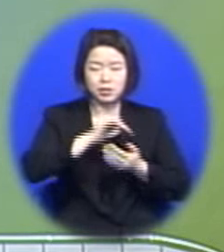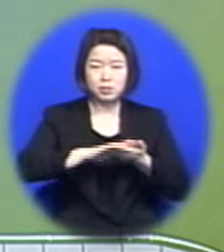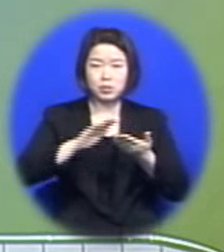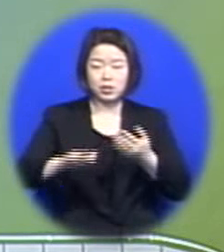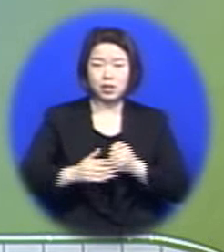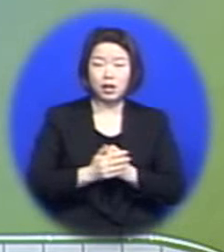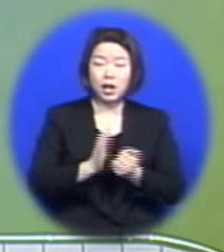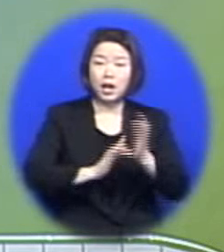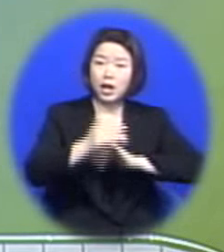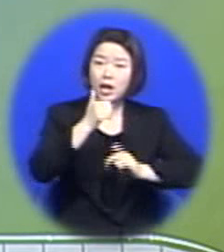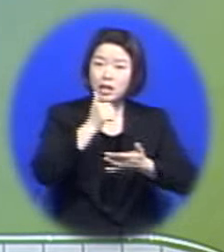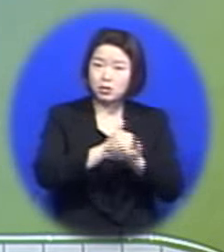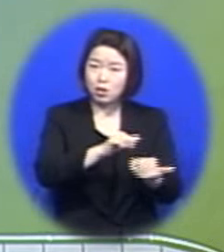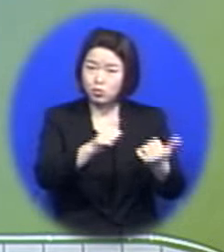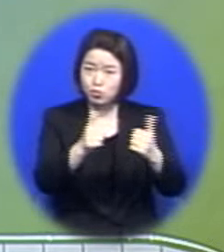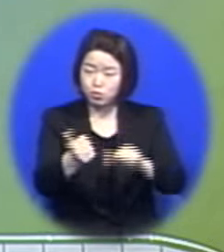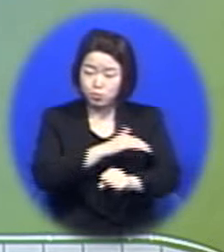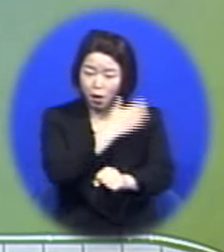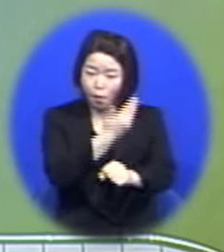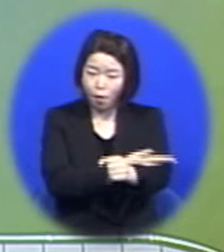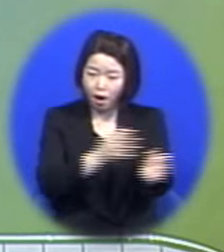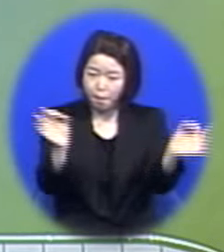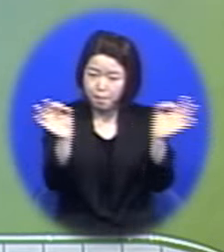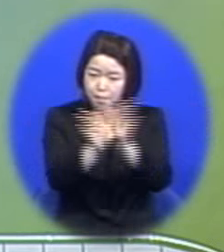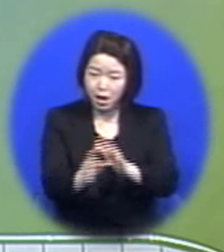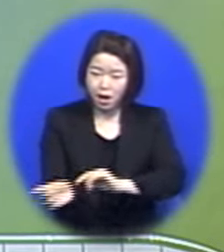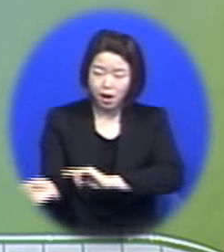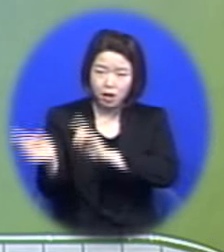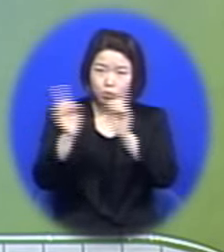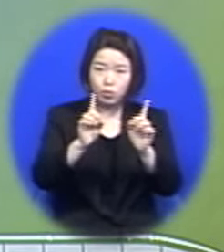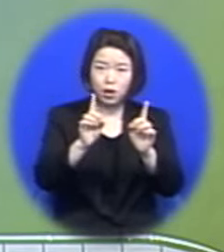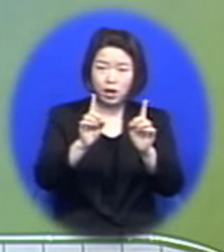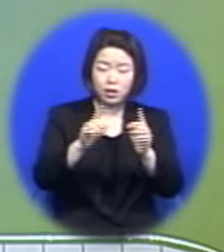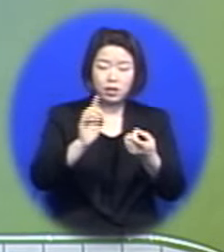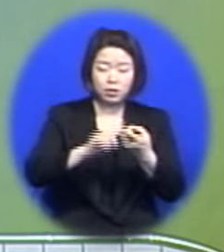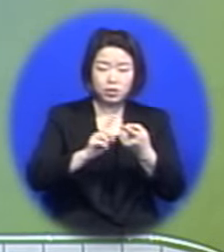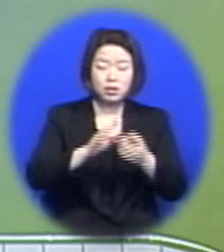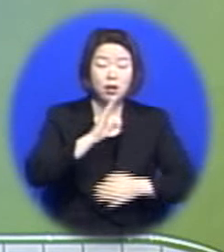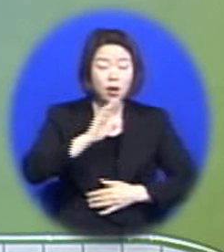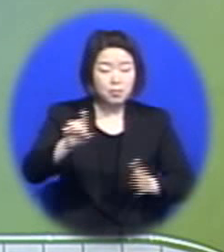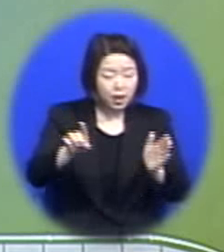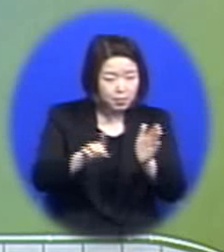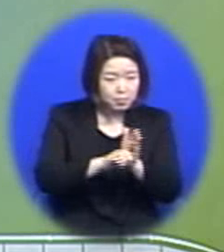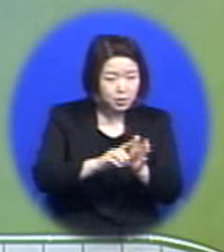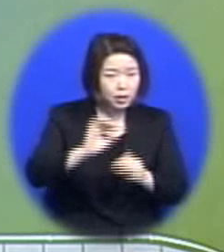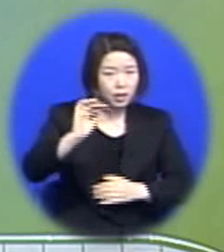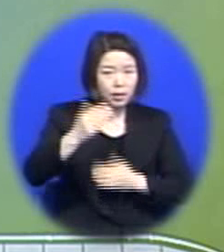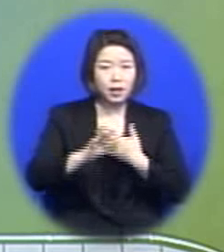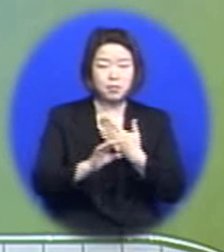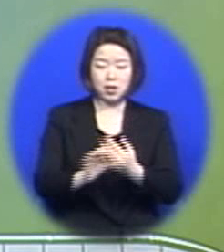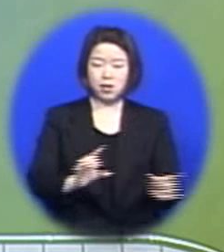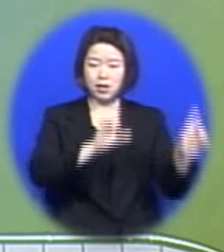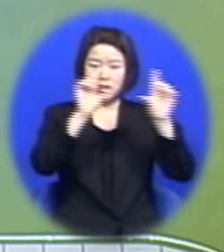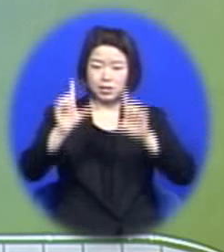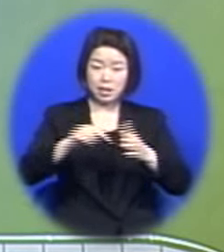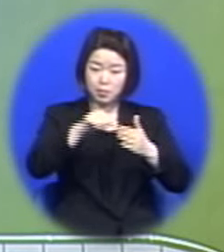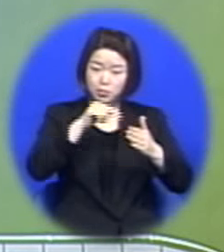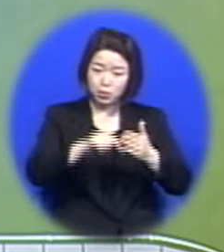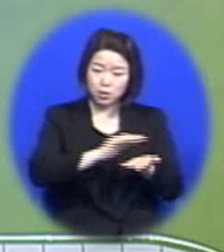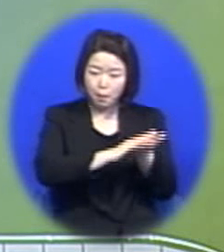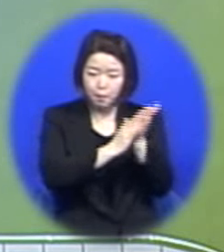예수님께서 죽음의 권세를 깨뜨리고 부활하셨다는 사실이 정말 믿어지게 되면 삶의 변화가 일어납니다.